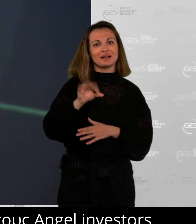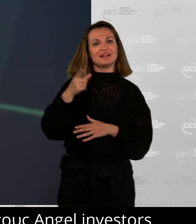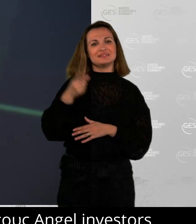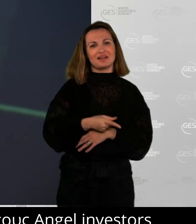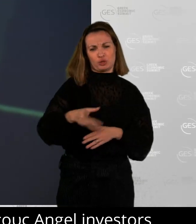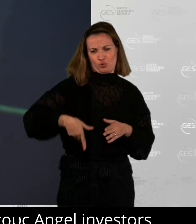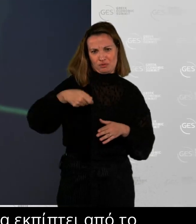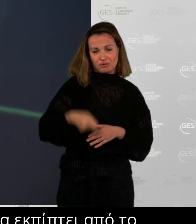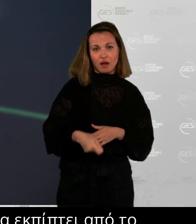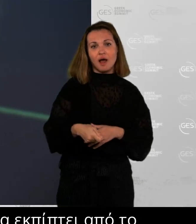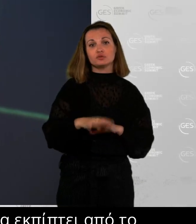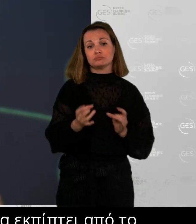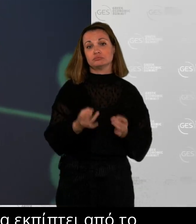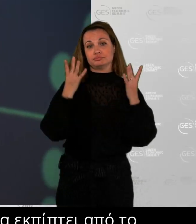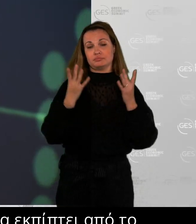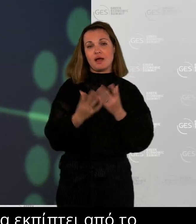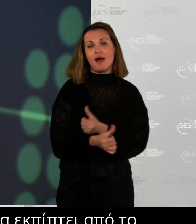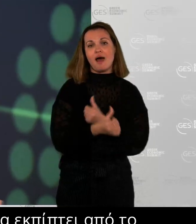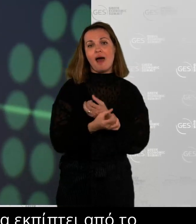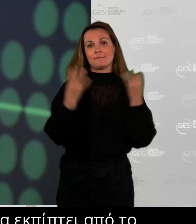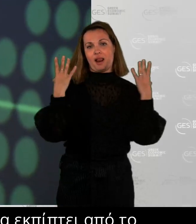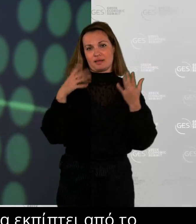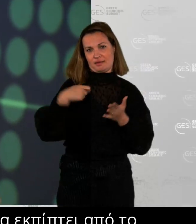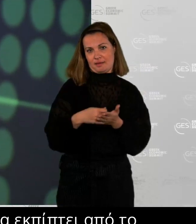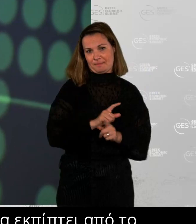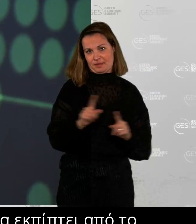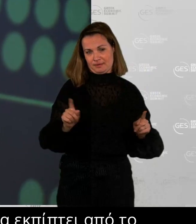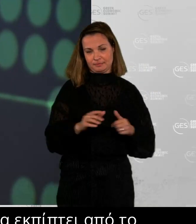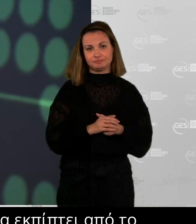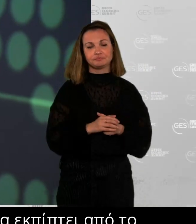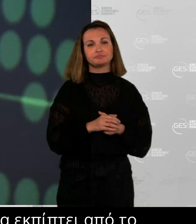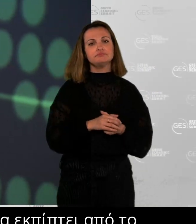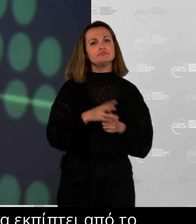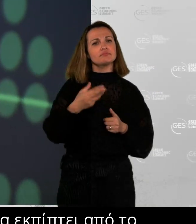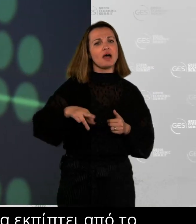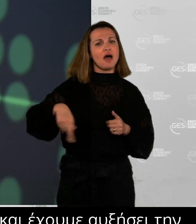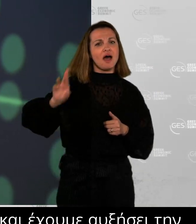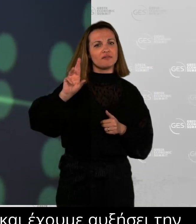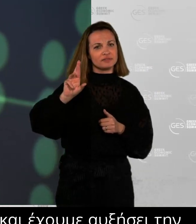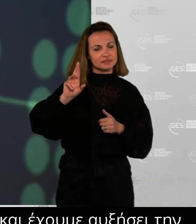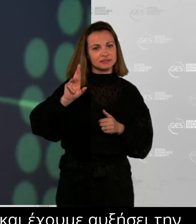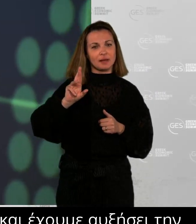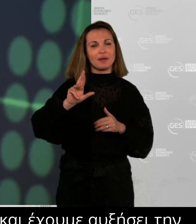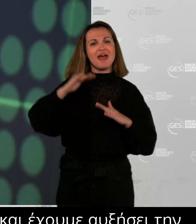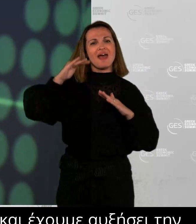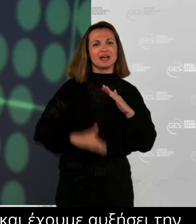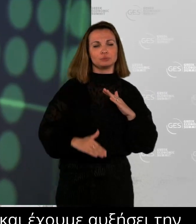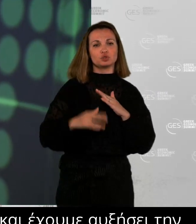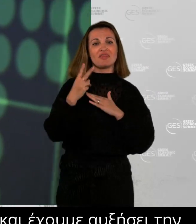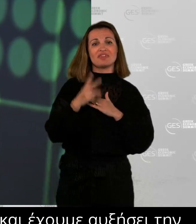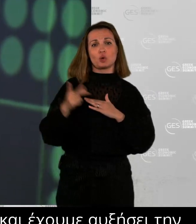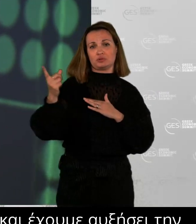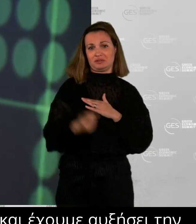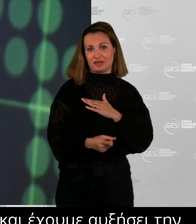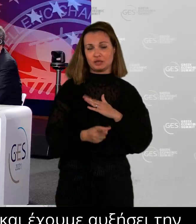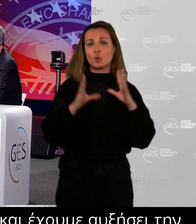Έχουμε δώσει κίνητρα και έχουμε αυξήσει την προηγούμενη χρονιά από 130% στο 200% την υπερέκπτωση σε δαπάνες